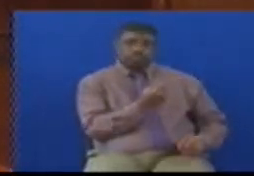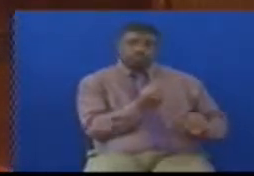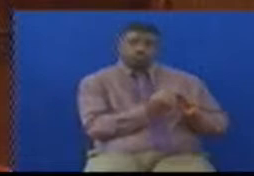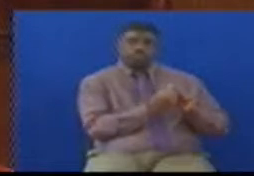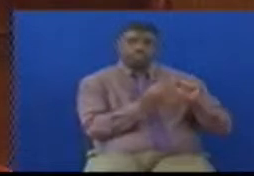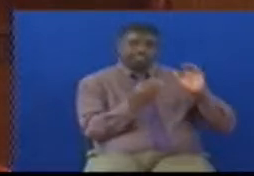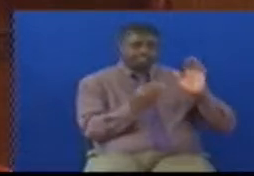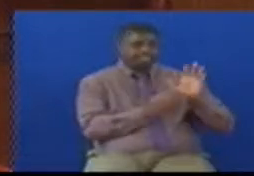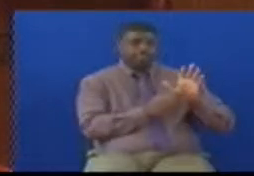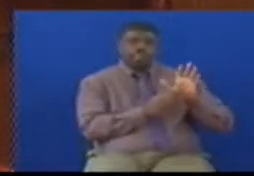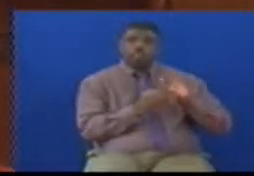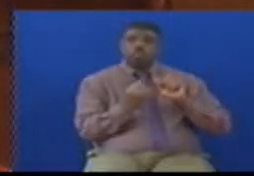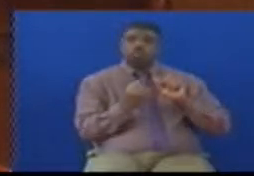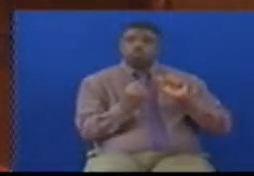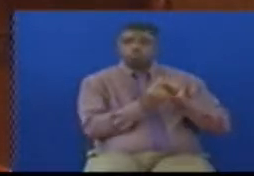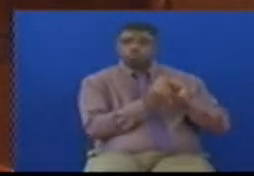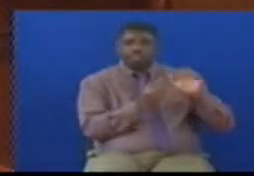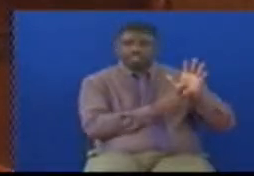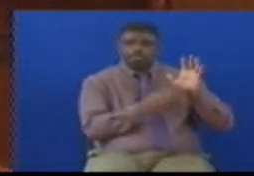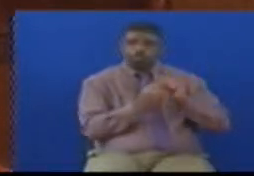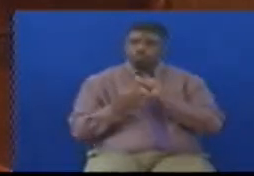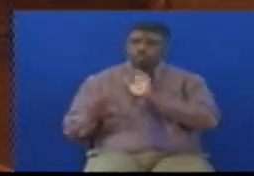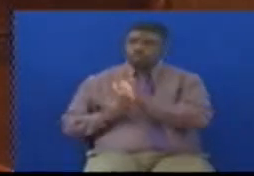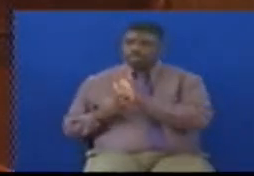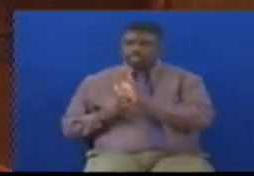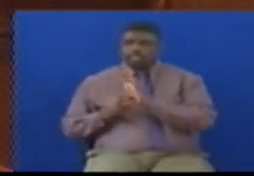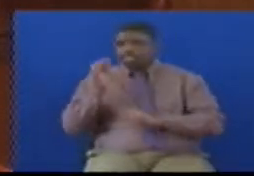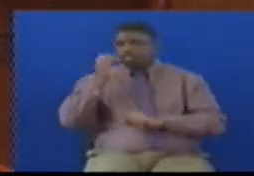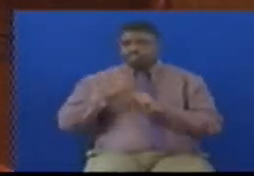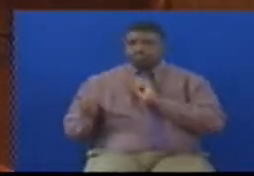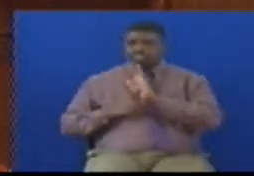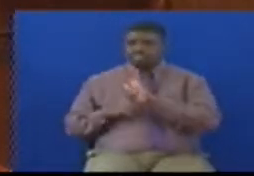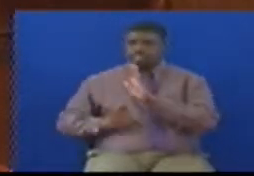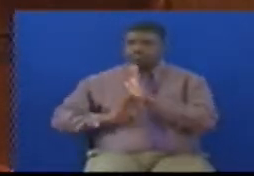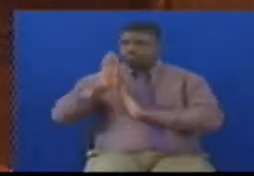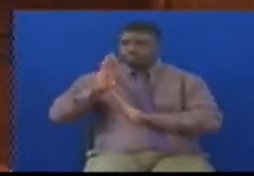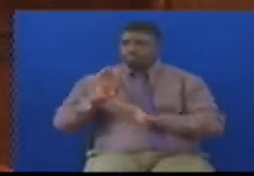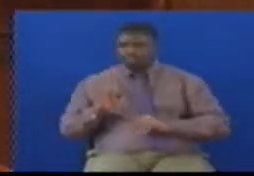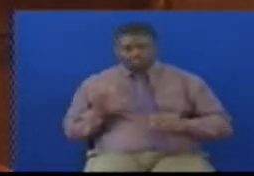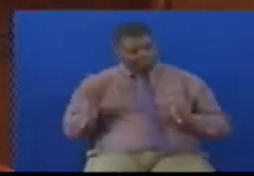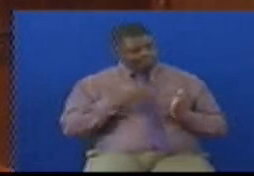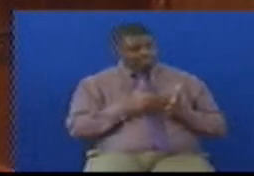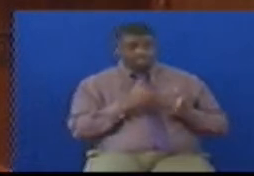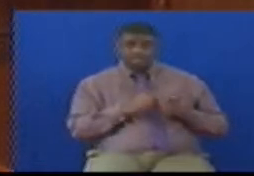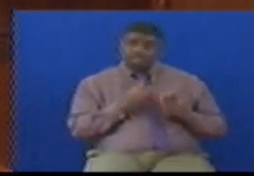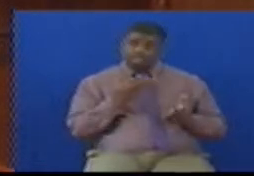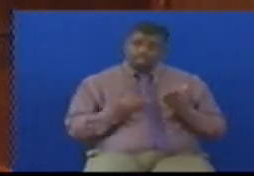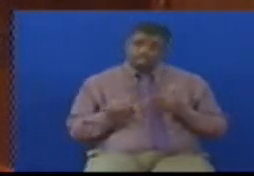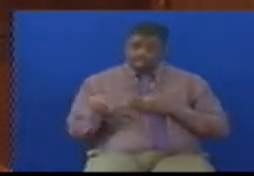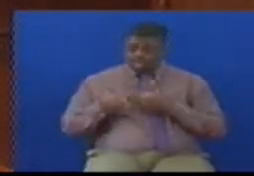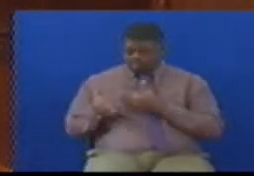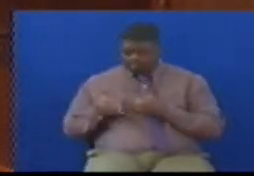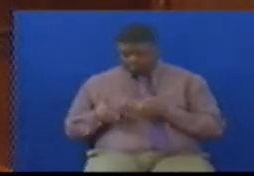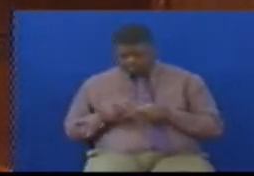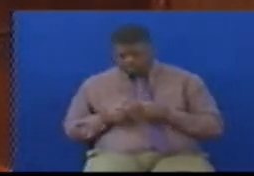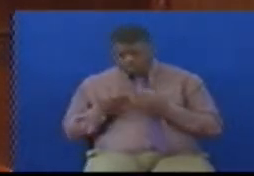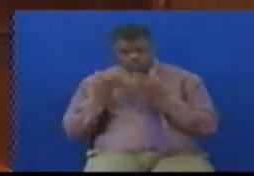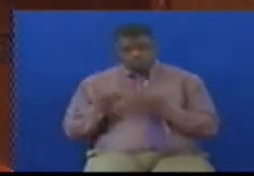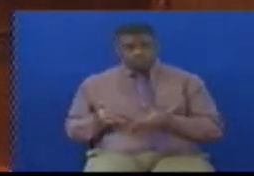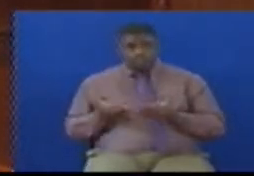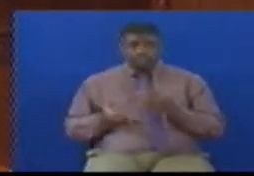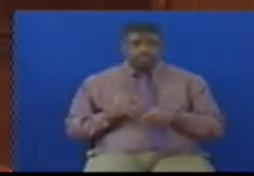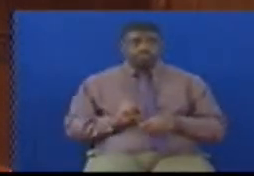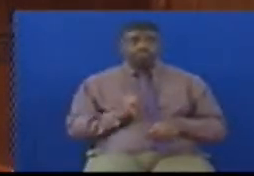2017-18 takriban imeongezeka kwa 6%, ambapo shehena sasa imefikia karibia uzito wa tani